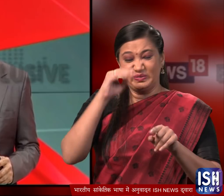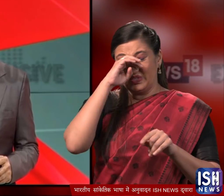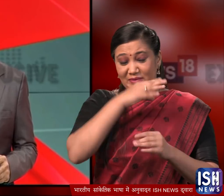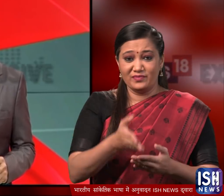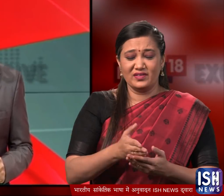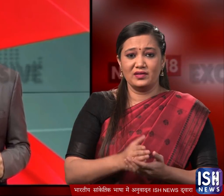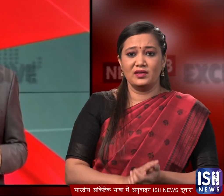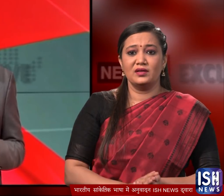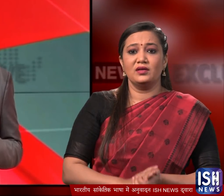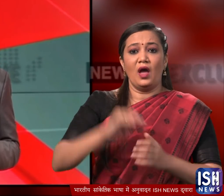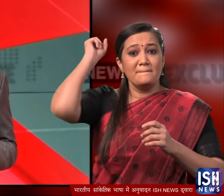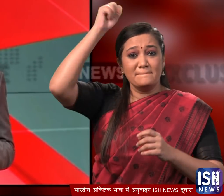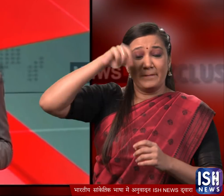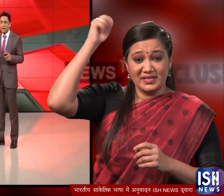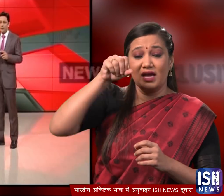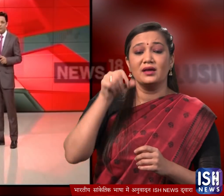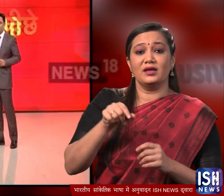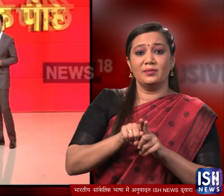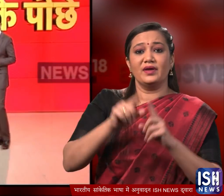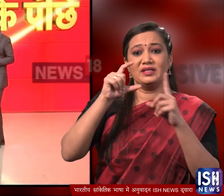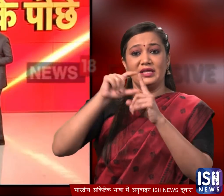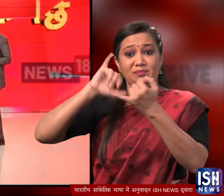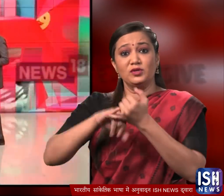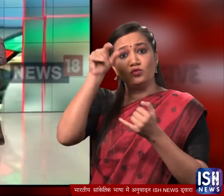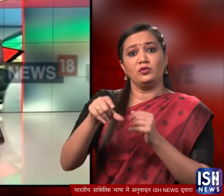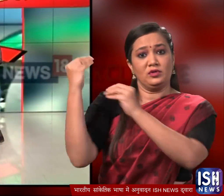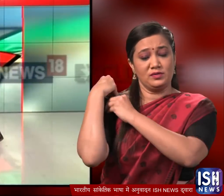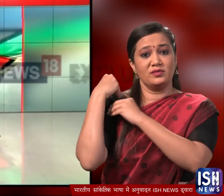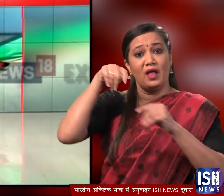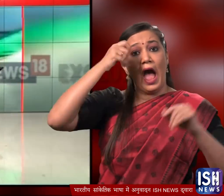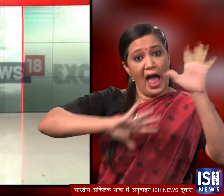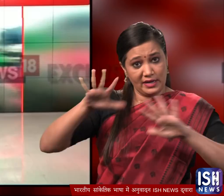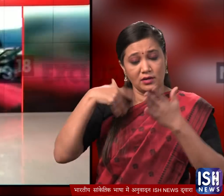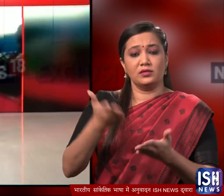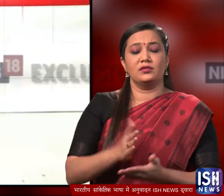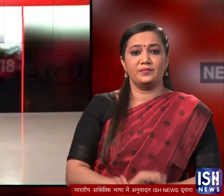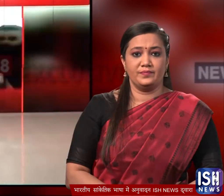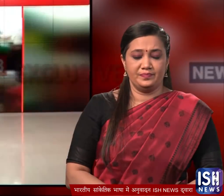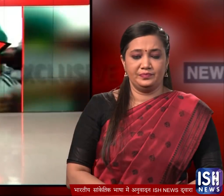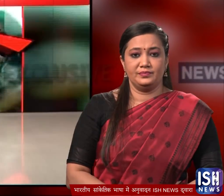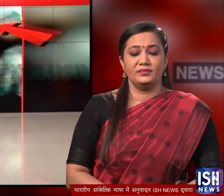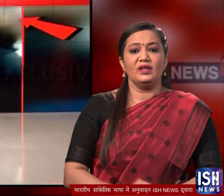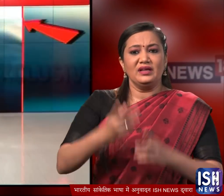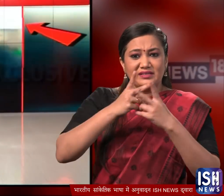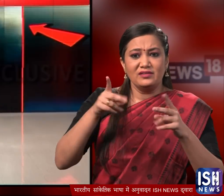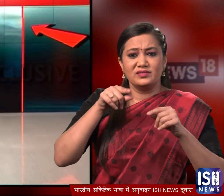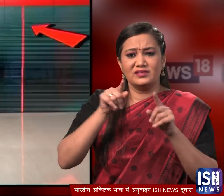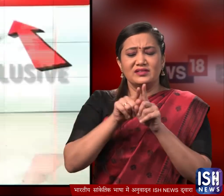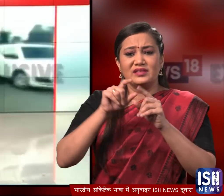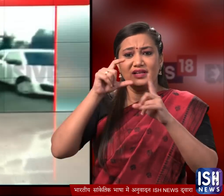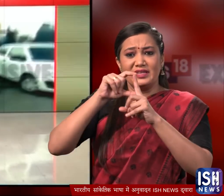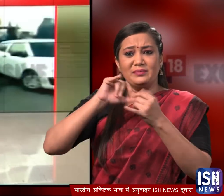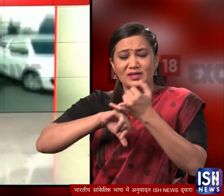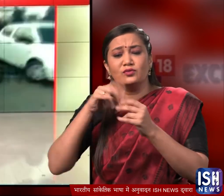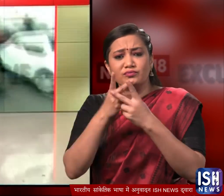हुई शर्मनाक घटना का खलनायक पंजाबी फिल्मों के अभिनेता दीप सिद्धू को माना जा रहा है। लाल किले पर हुए हुड़दंग और हिंसा के